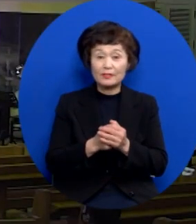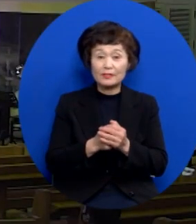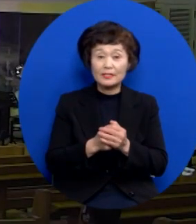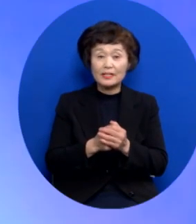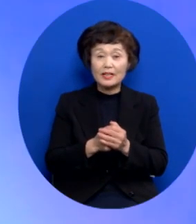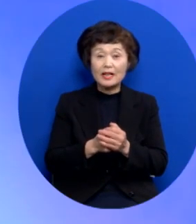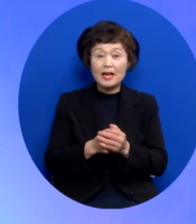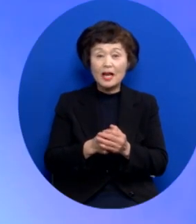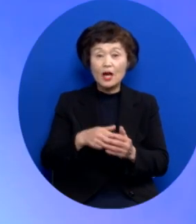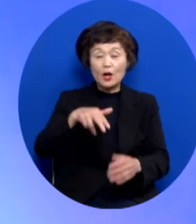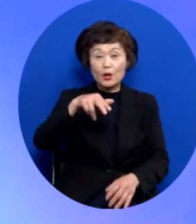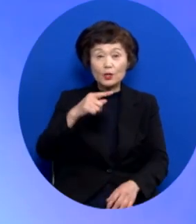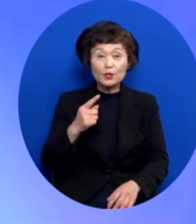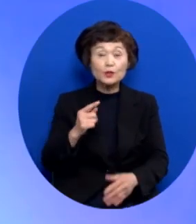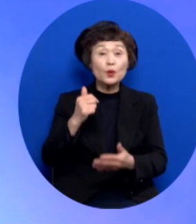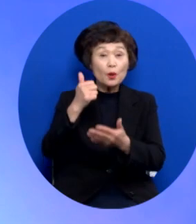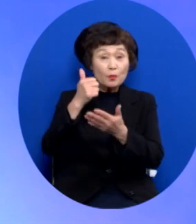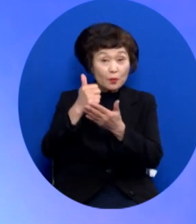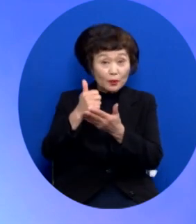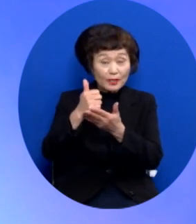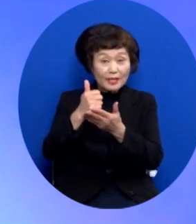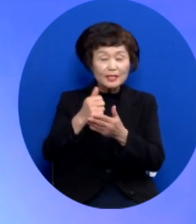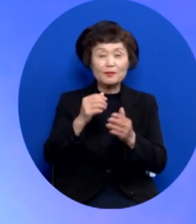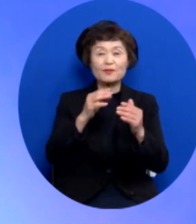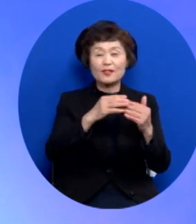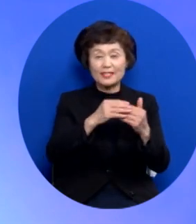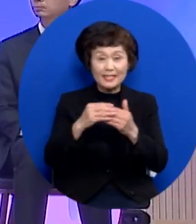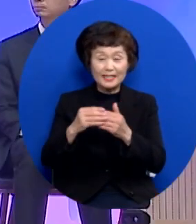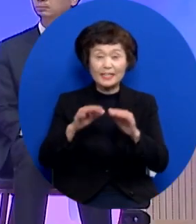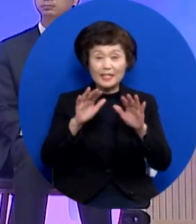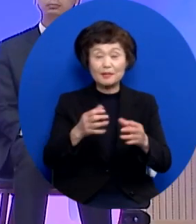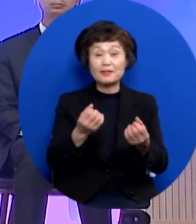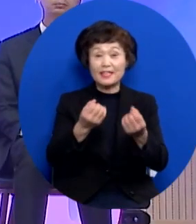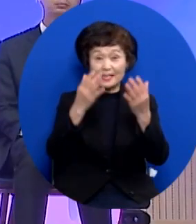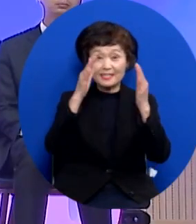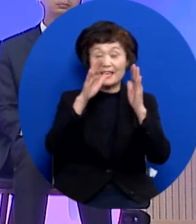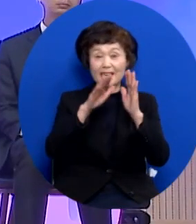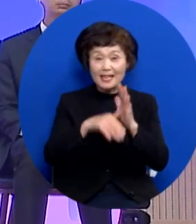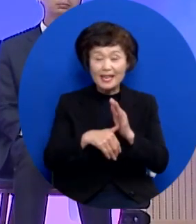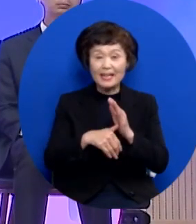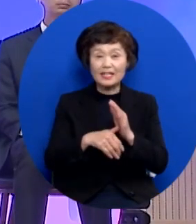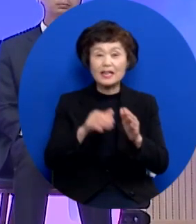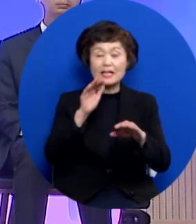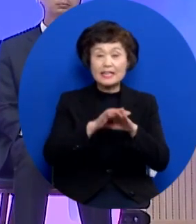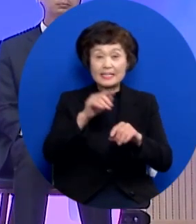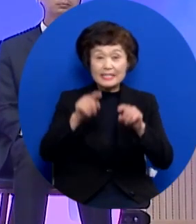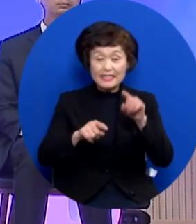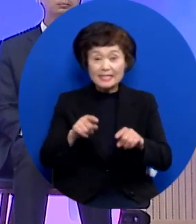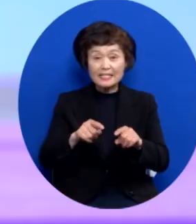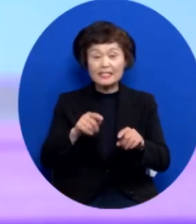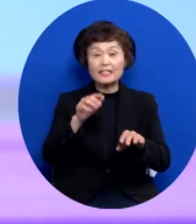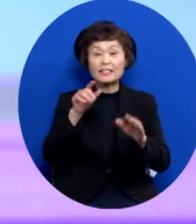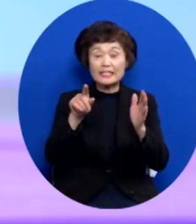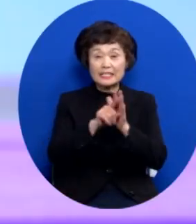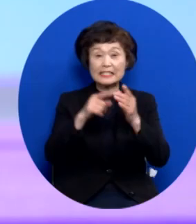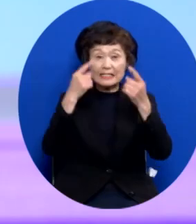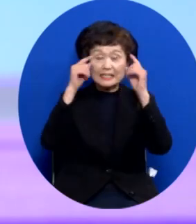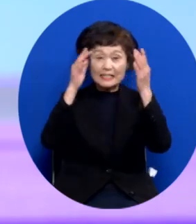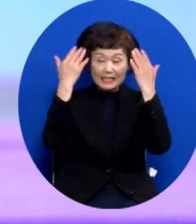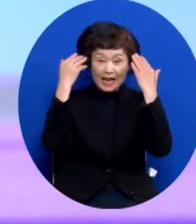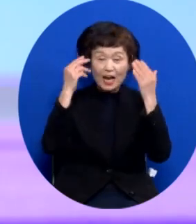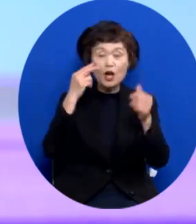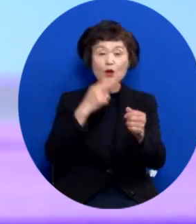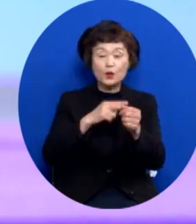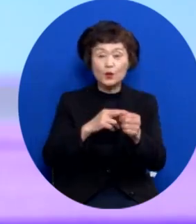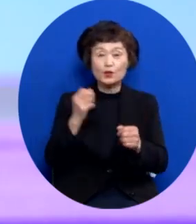구미시민교회 조민상 목사의 진행으로 시작한 이번 컨퍼런스에는 실천신학대학원 대학교 정재영 교수와